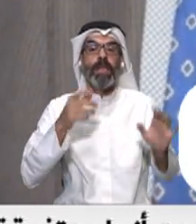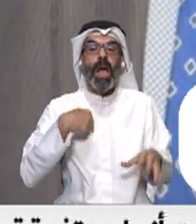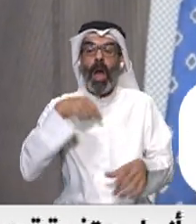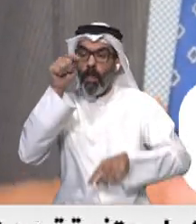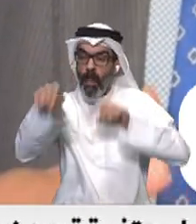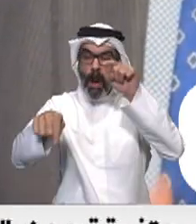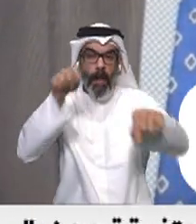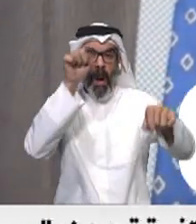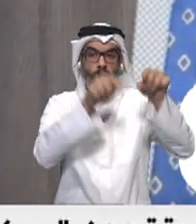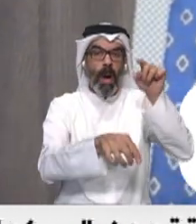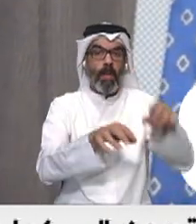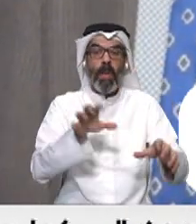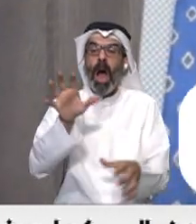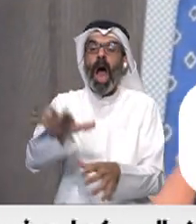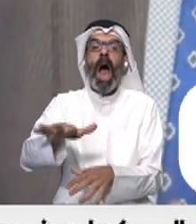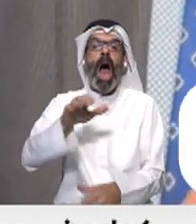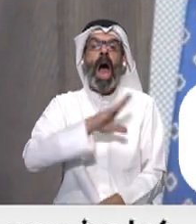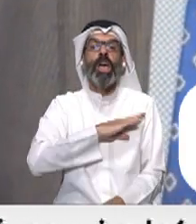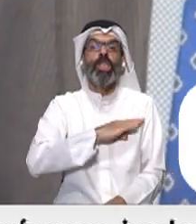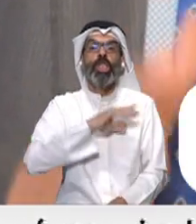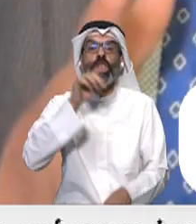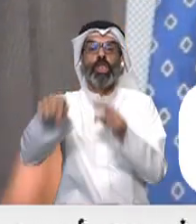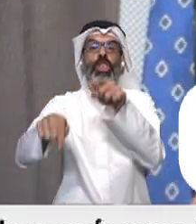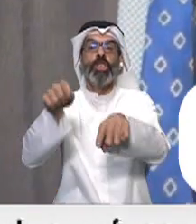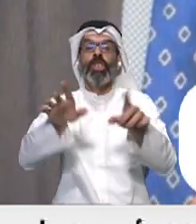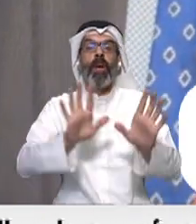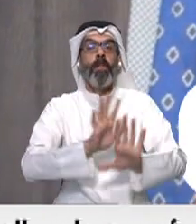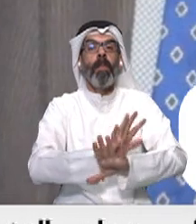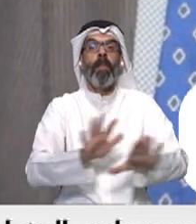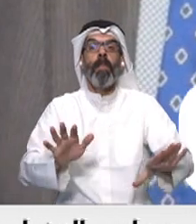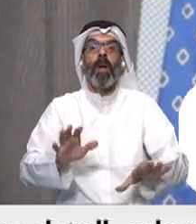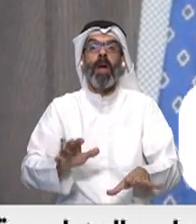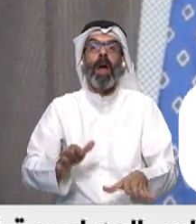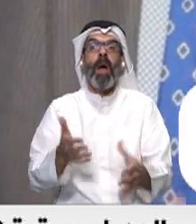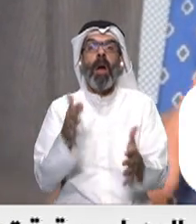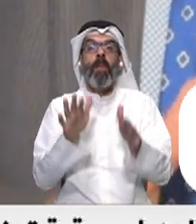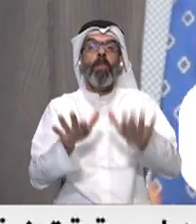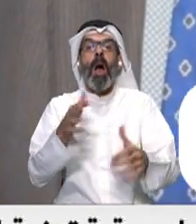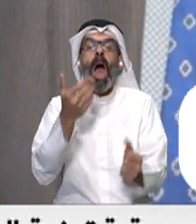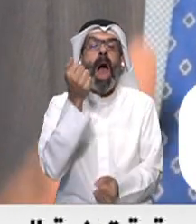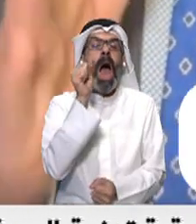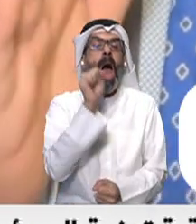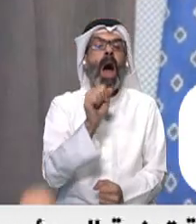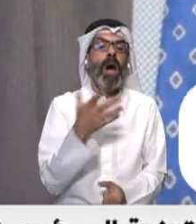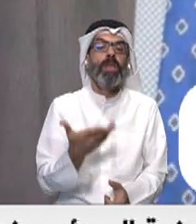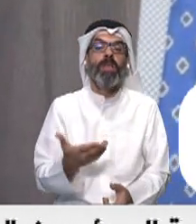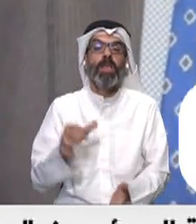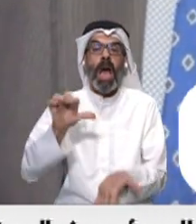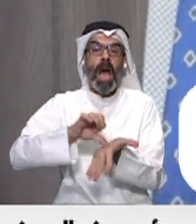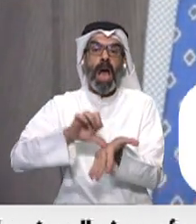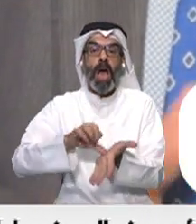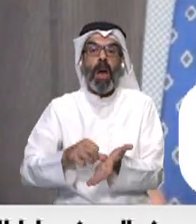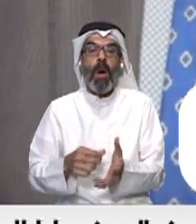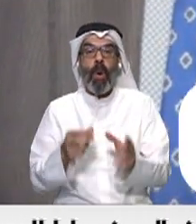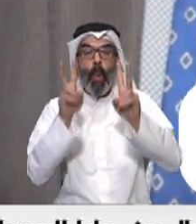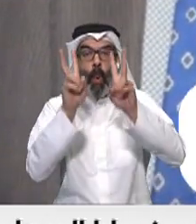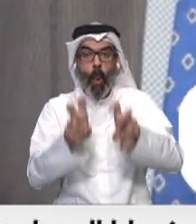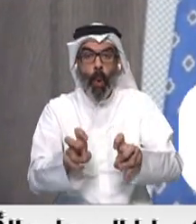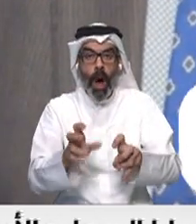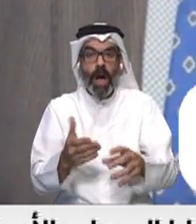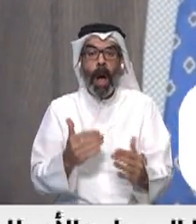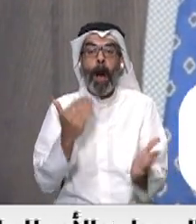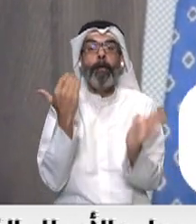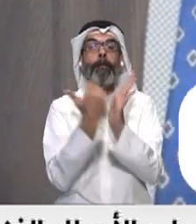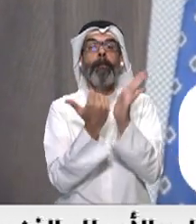منتقاه الحديث الان يتم عن اضراء ضربه قد تؤثر على النظام الايراني في محاوله لوقف انتاج لوقف البرنامج